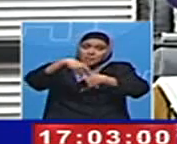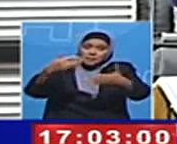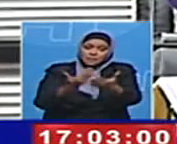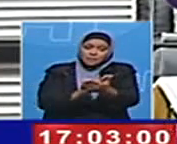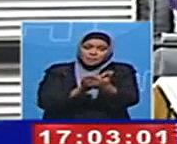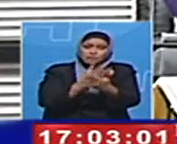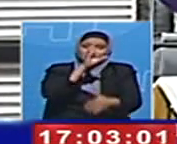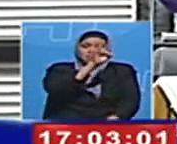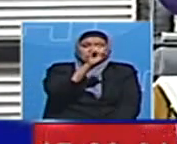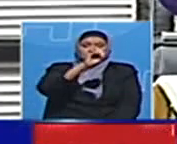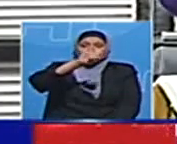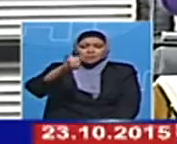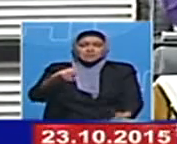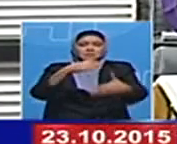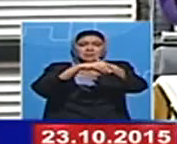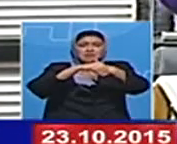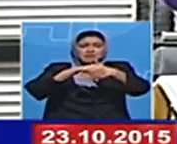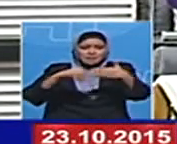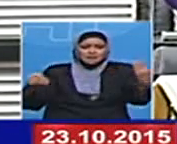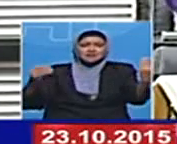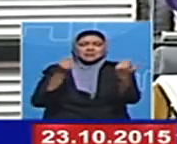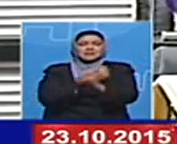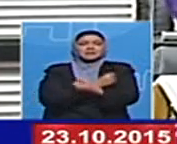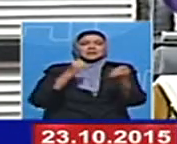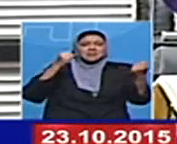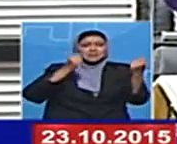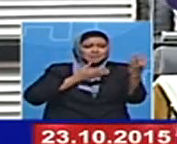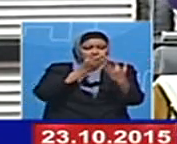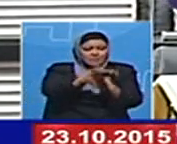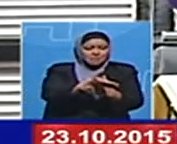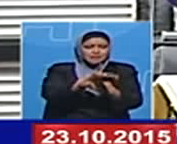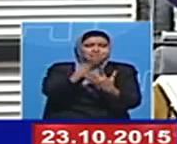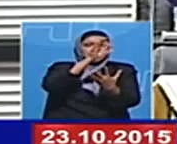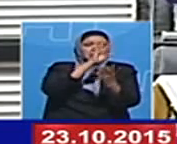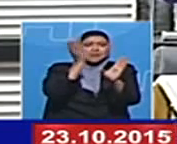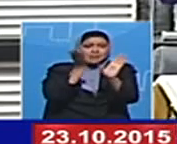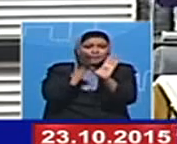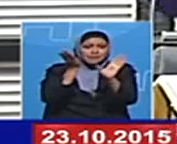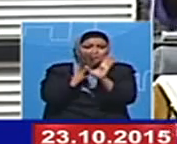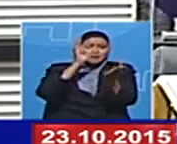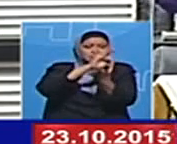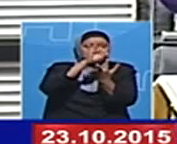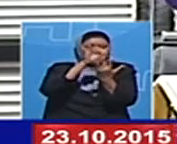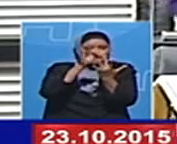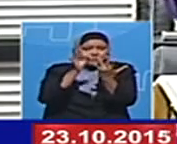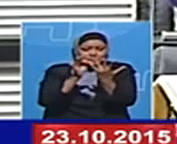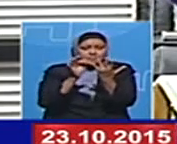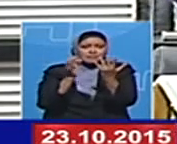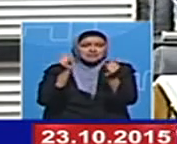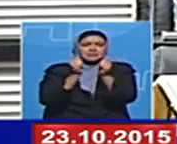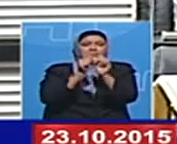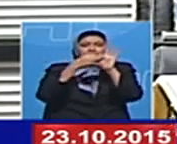r70 juta disediakan melalui bank simpanan nasional dengan kerjasama kerajaan